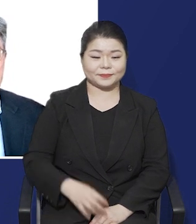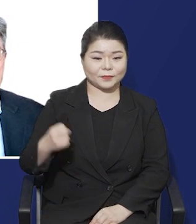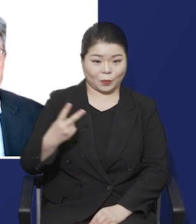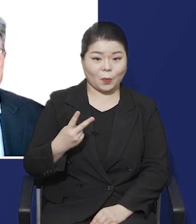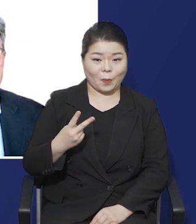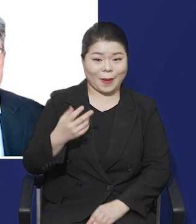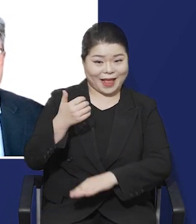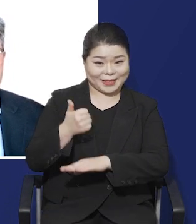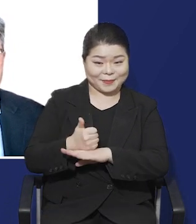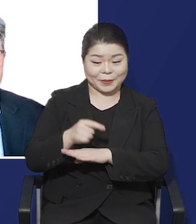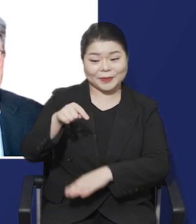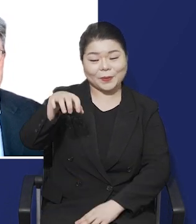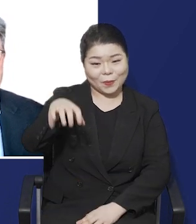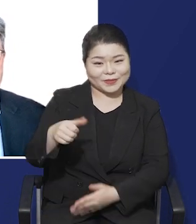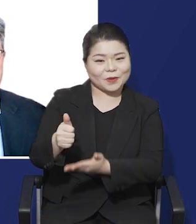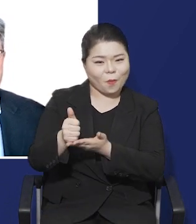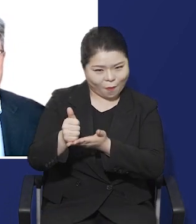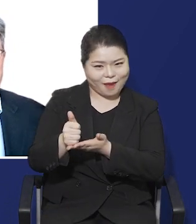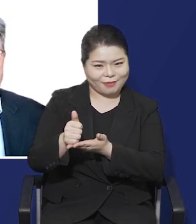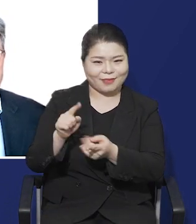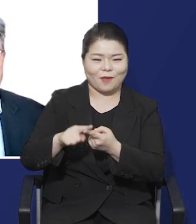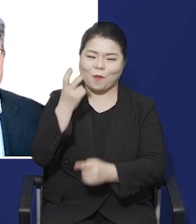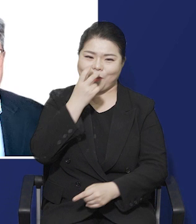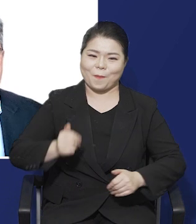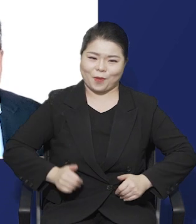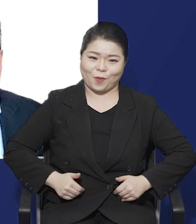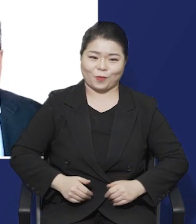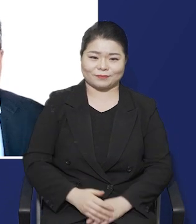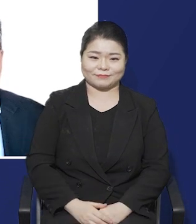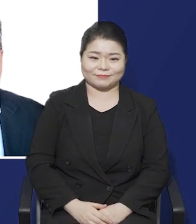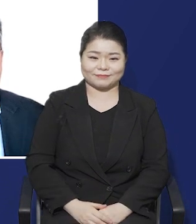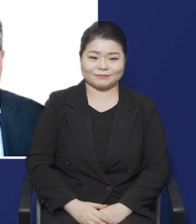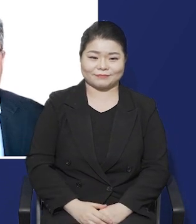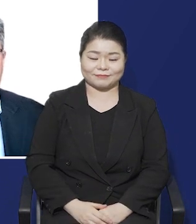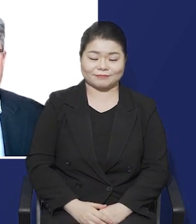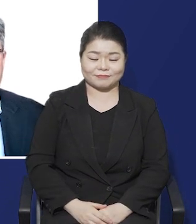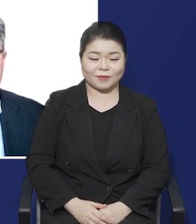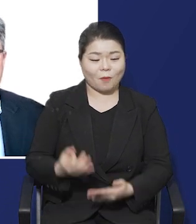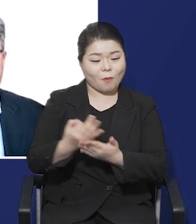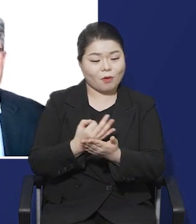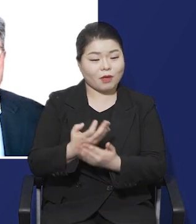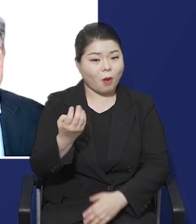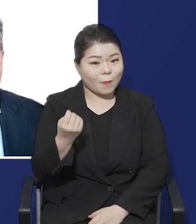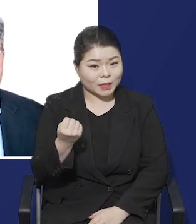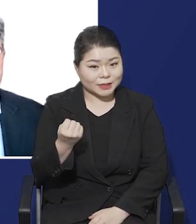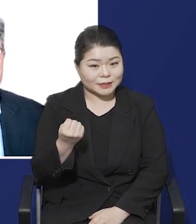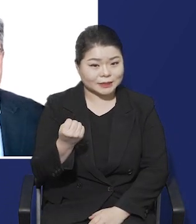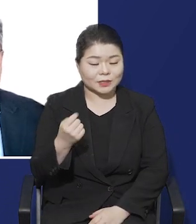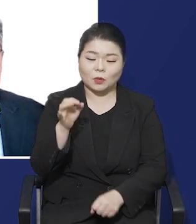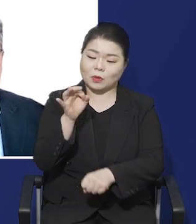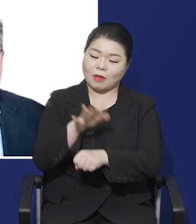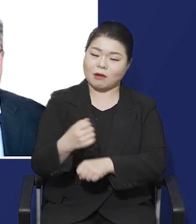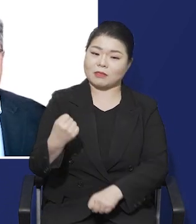그리고 마지막으로 목적 시장의 고객 조사입니다. 그곳 소비자의 소득 분포가 어떤지 그리고 바잉 파워가